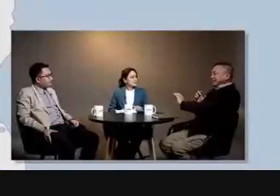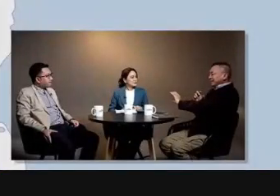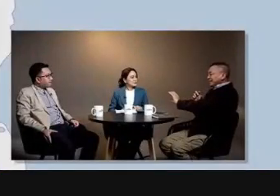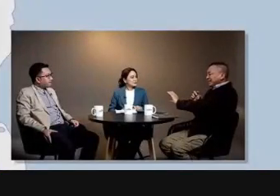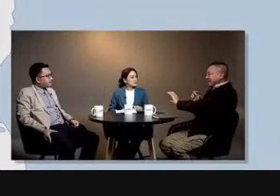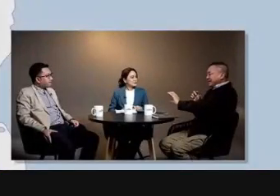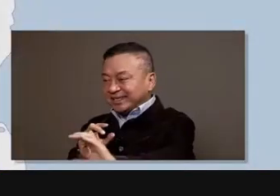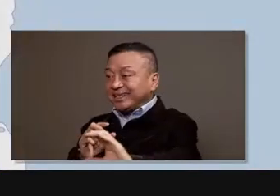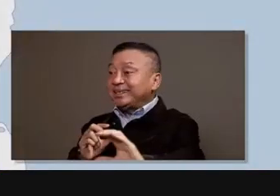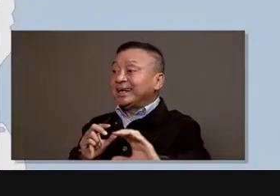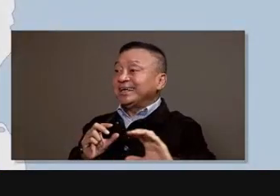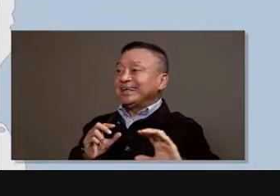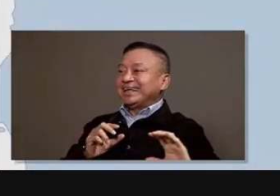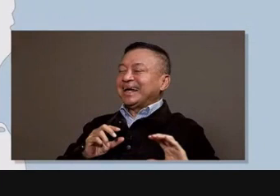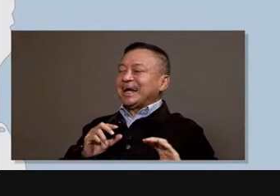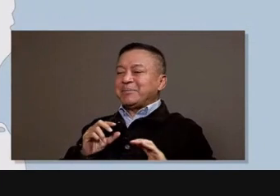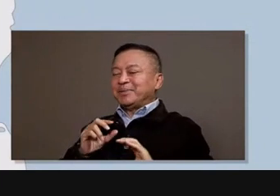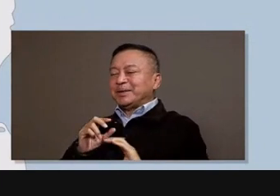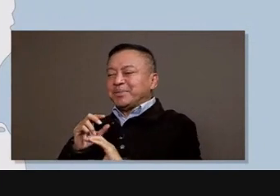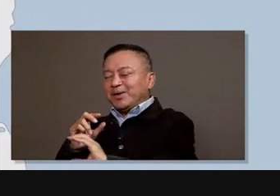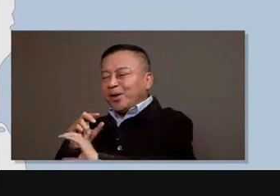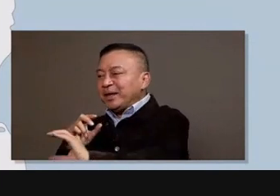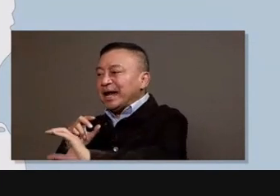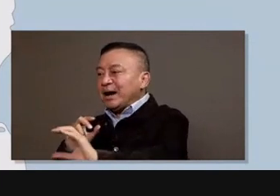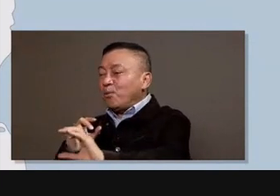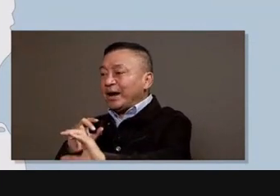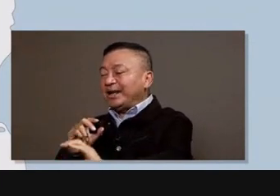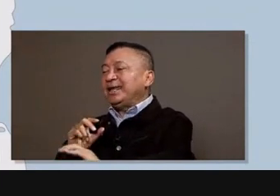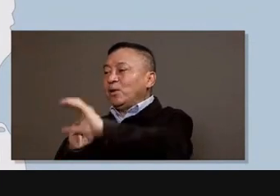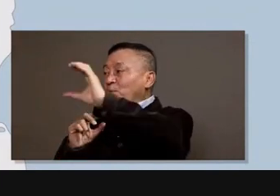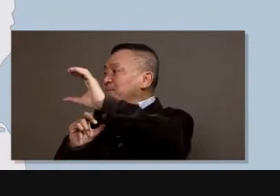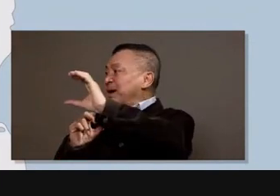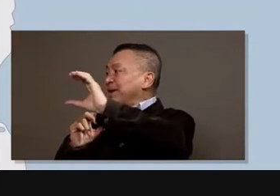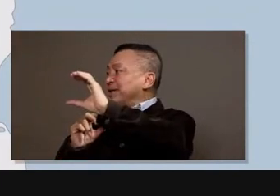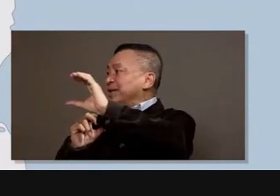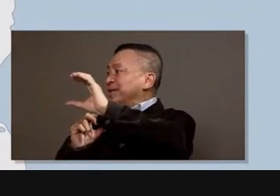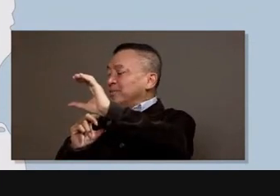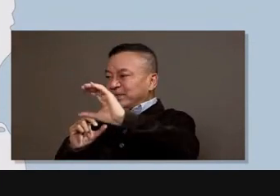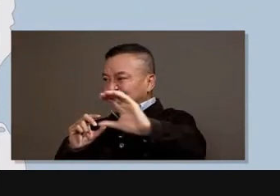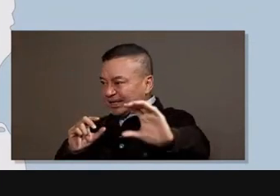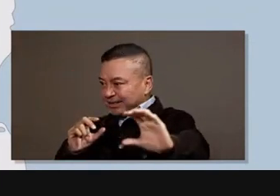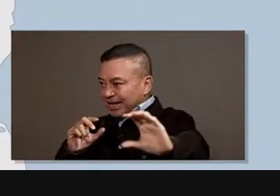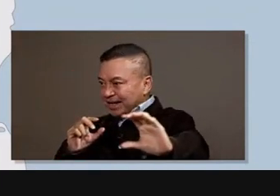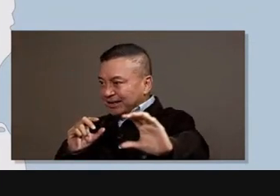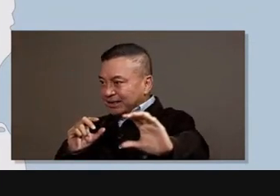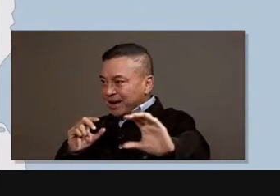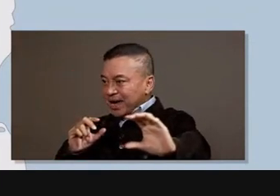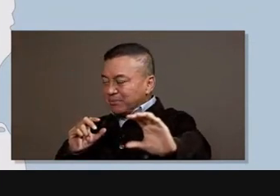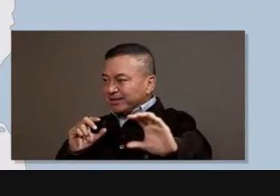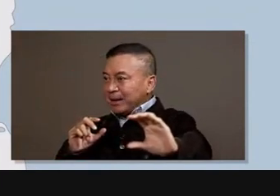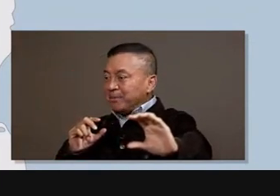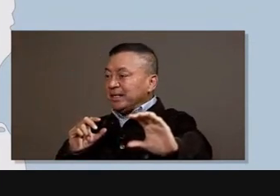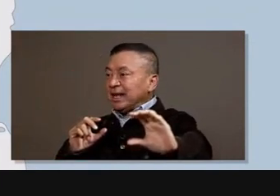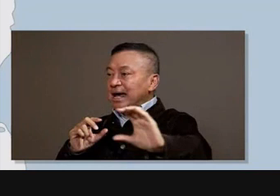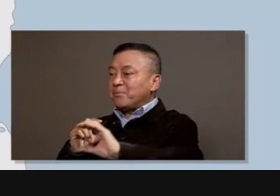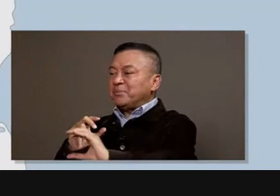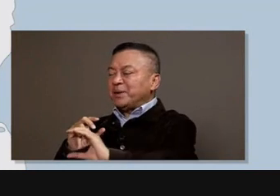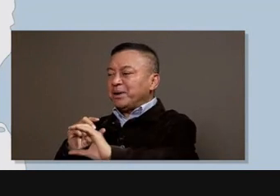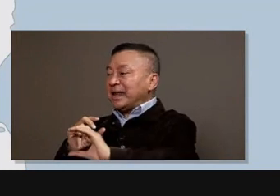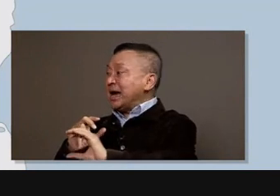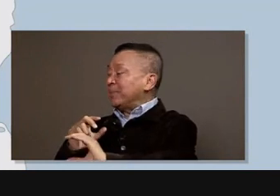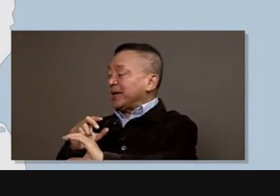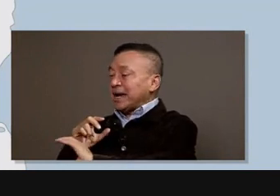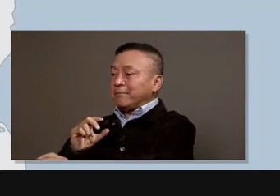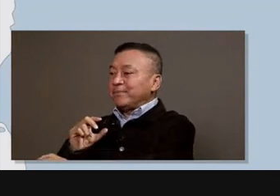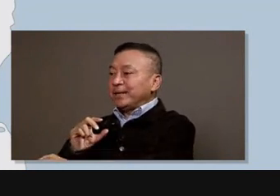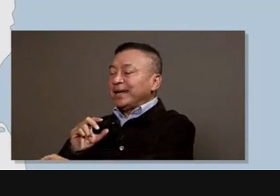ที่เคยอาจจะเฉยๆนะครับไม่ร้อนไม่หนาววันนี้ลุกขึ้นมาเ ราะฉะนั้นการรัฐประหารเมื่อ3ปีที่แล้วมันเป็น